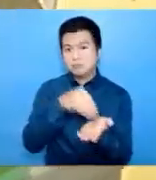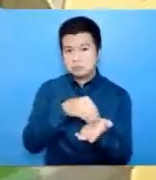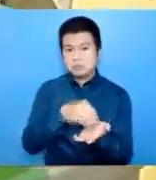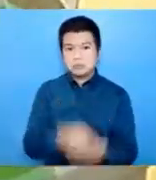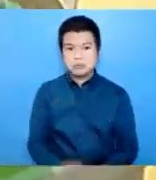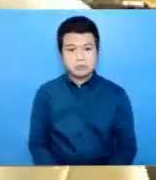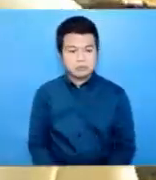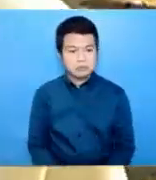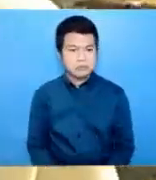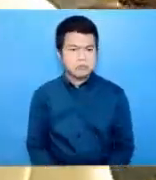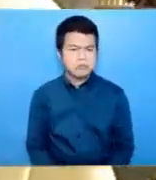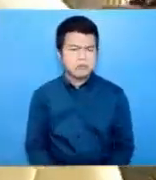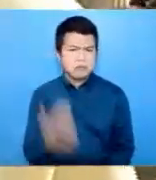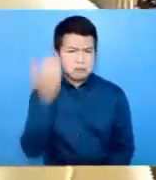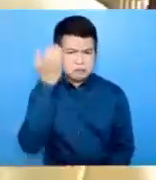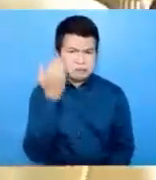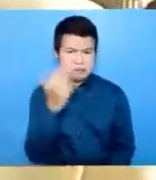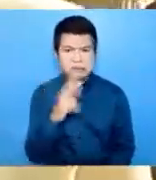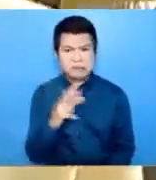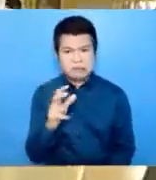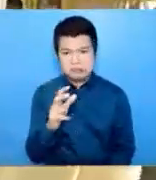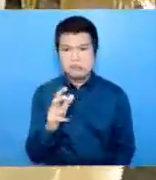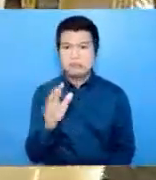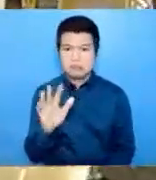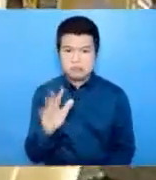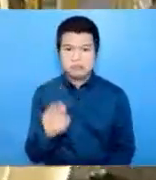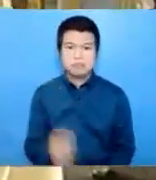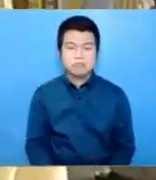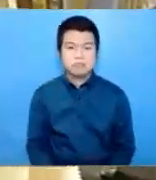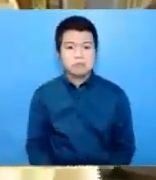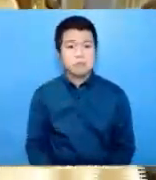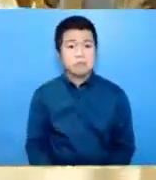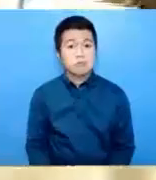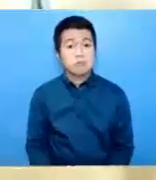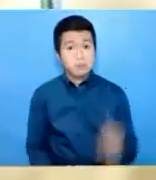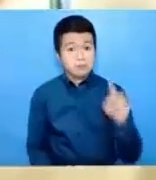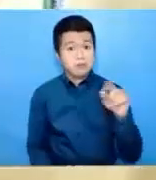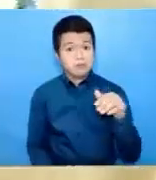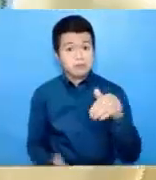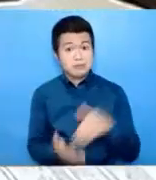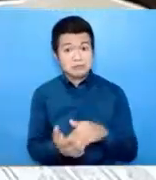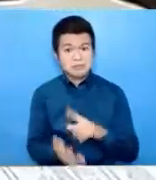ng 300 may gito, 1,300 po, 1,300 may gito.